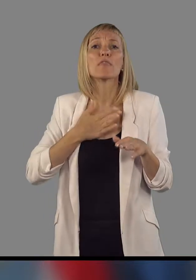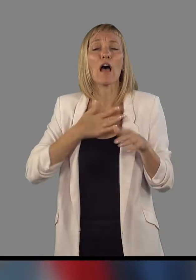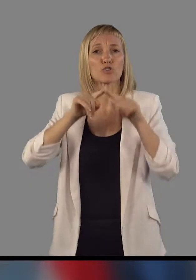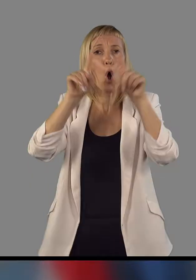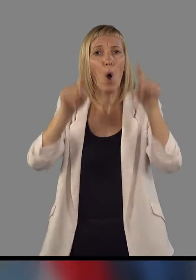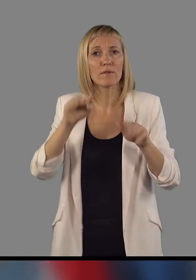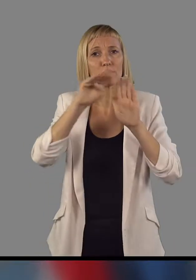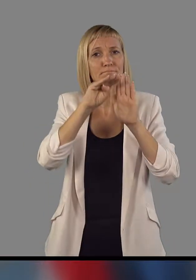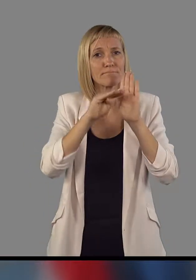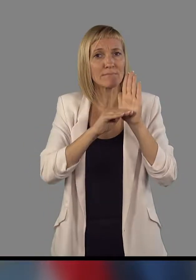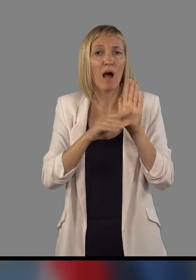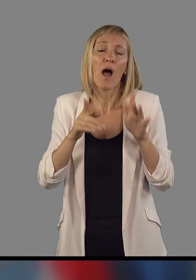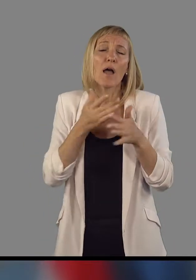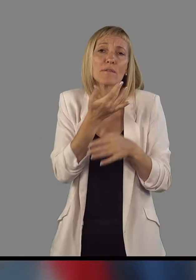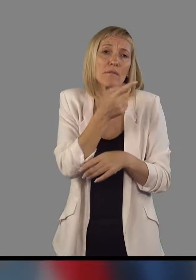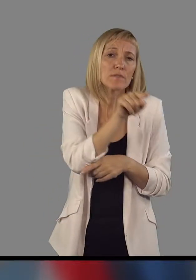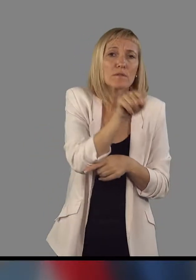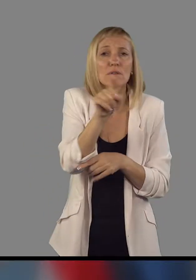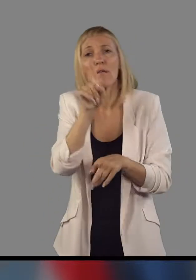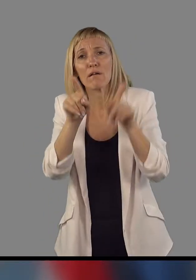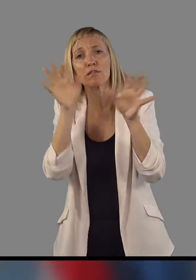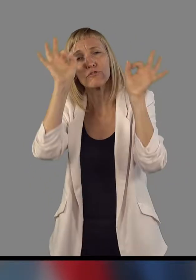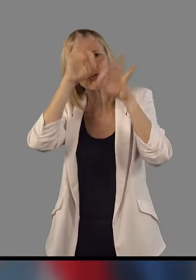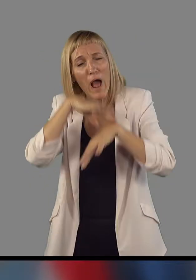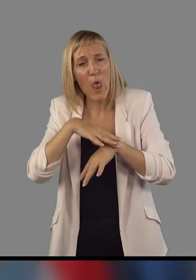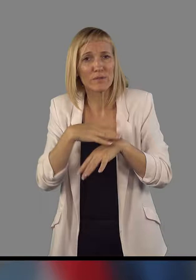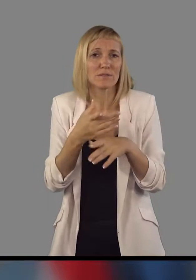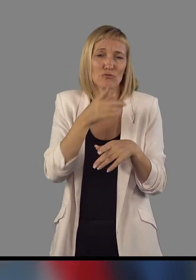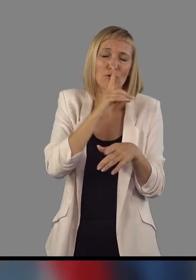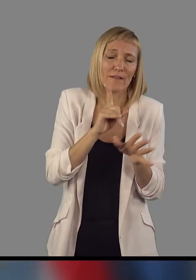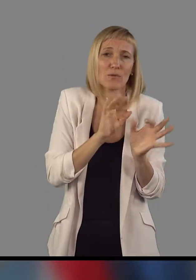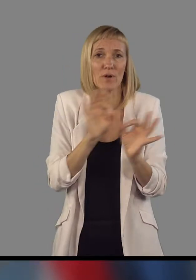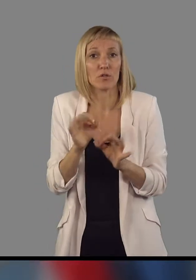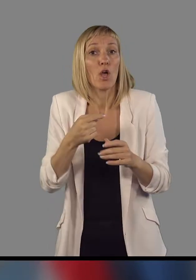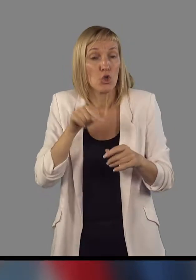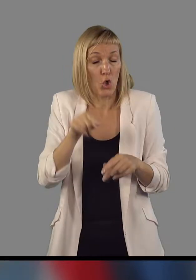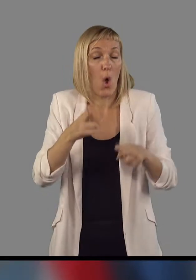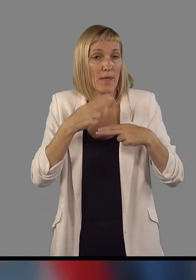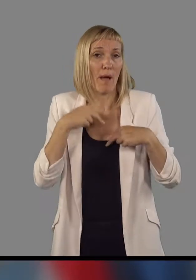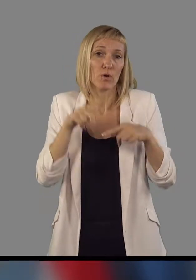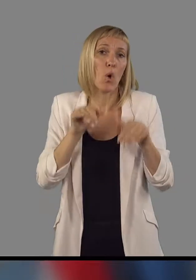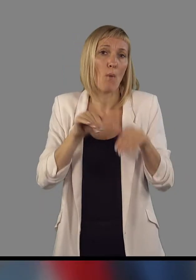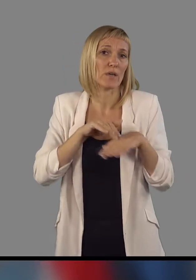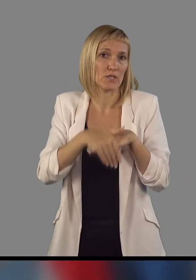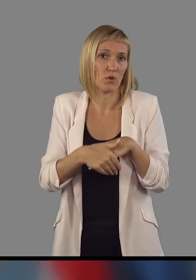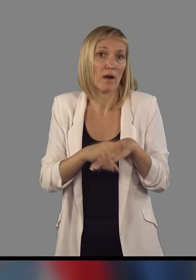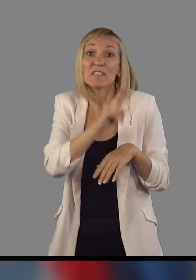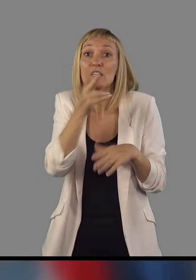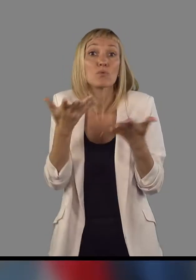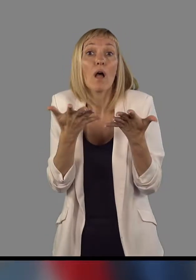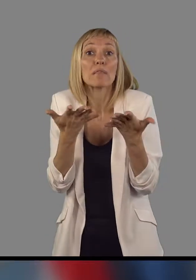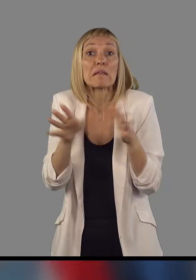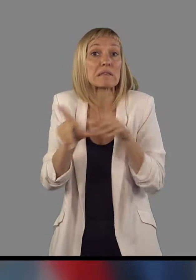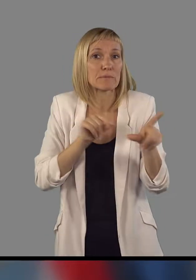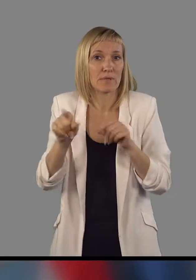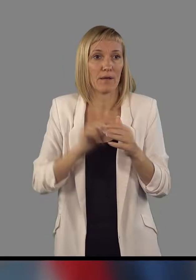vsi malo žalostni, ampak bomo speljali tisto, kar imamo, s tistim moramo biti